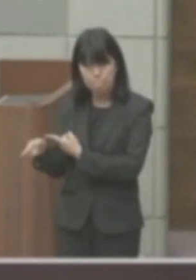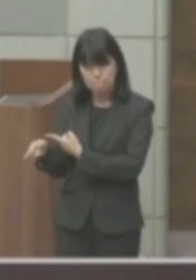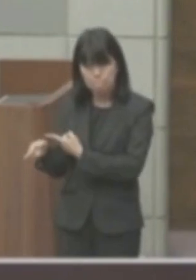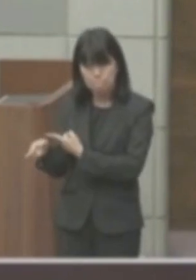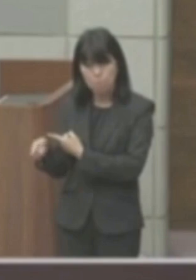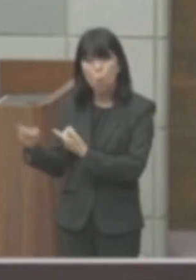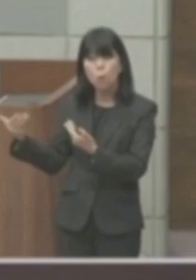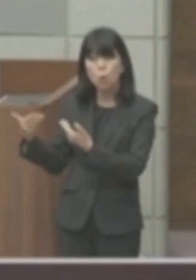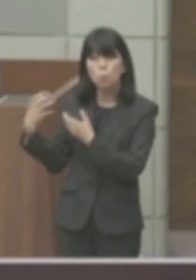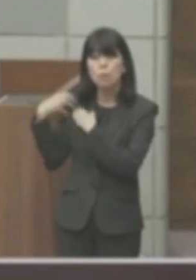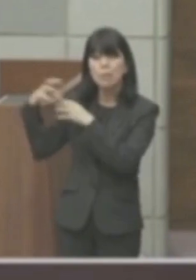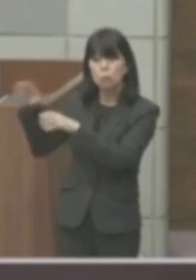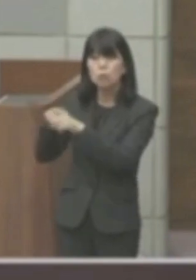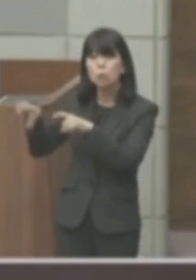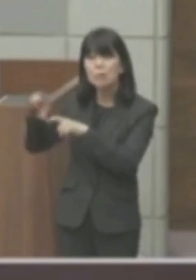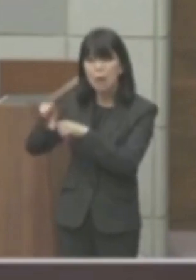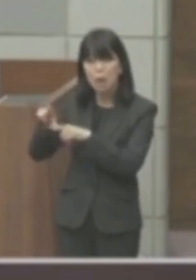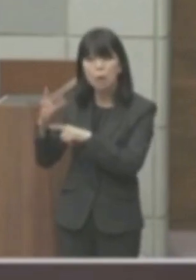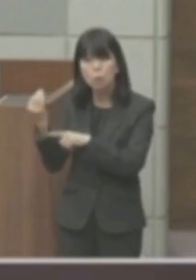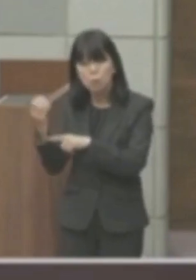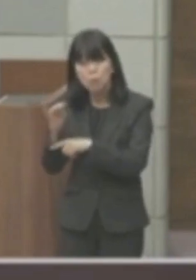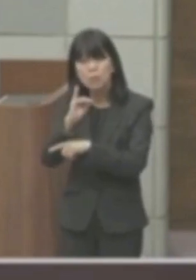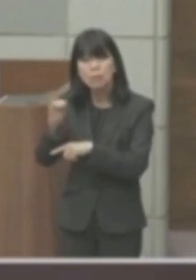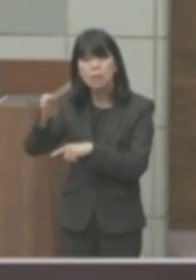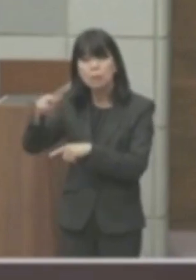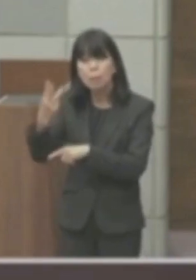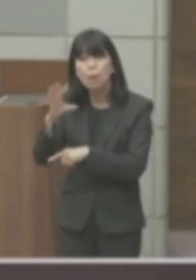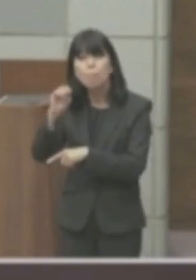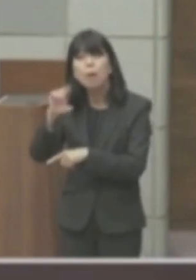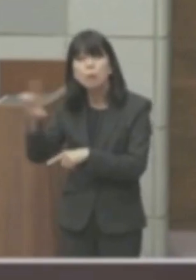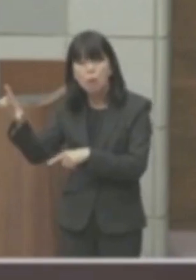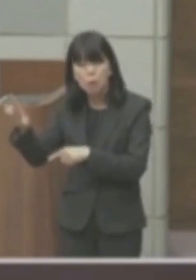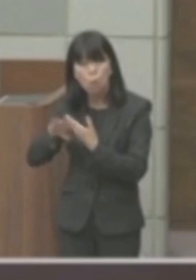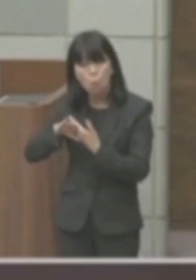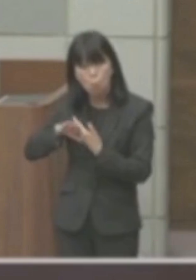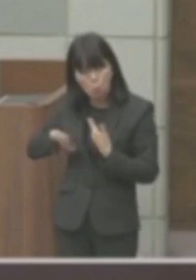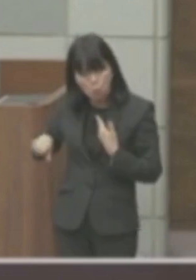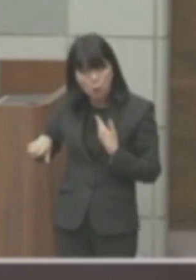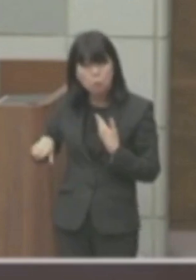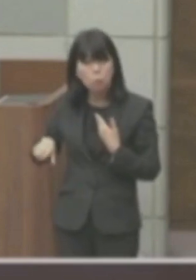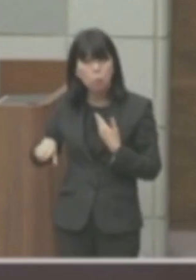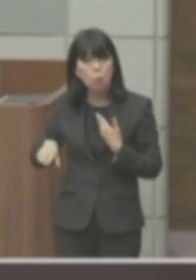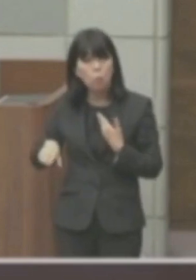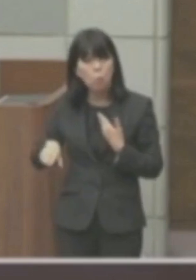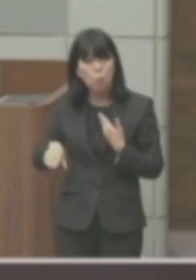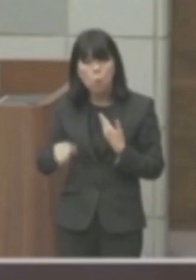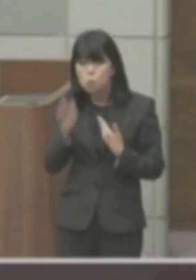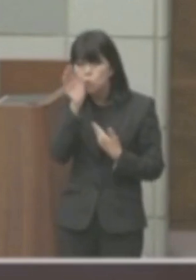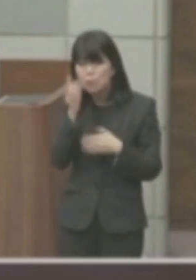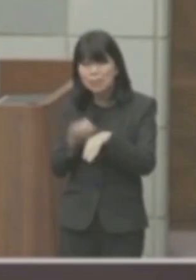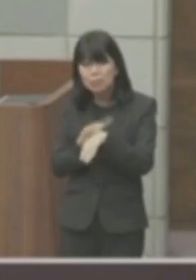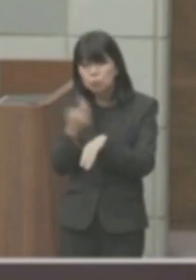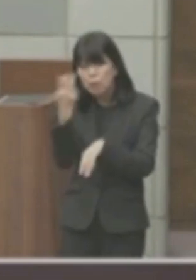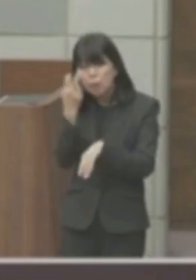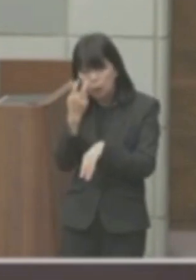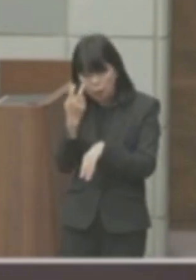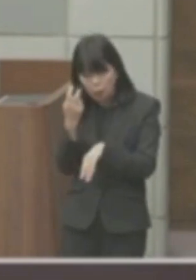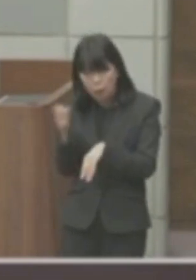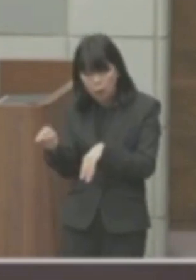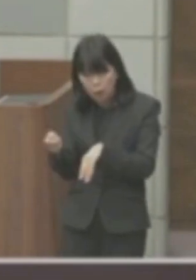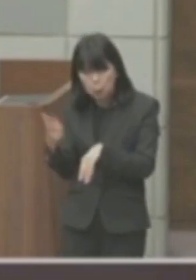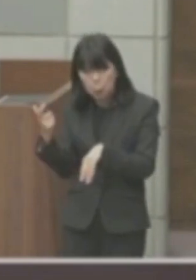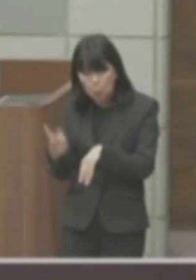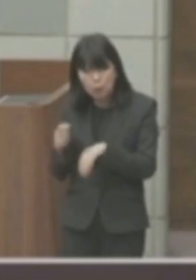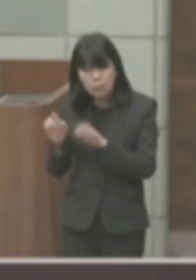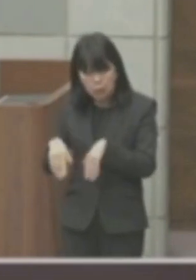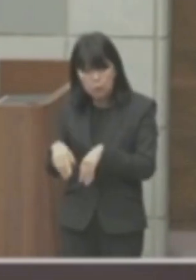業務委託の追加費用として約1300万、その他、水質検査を強化した